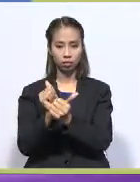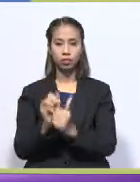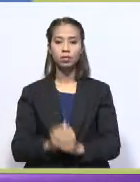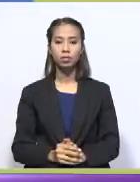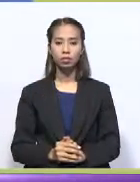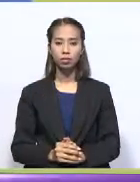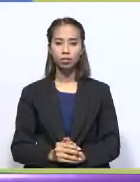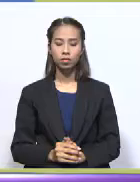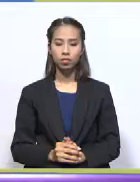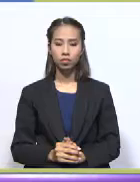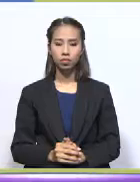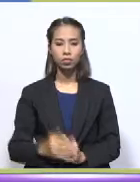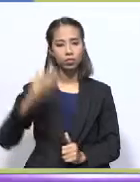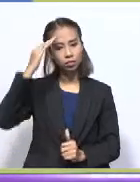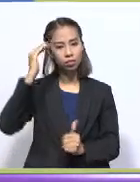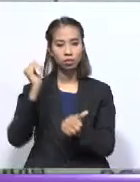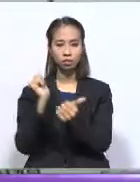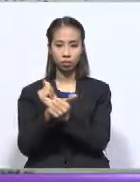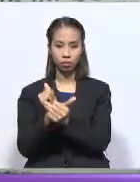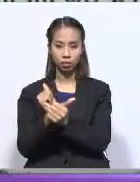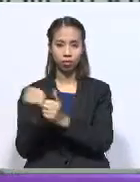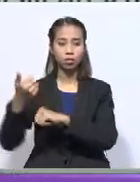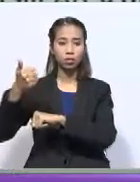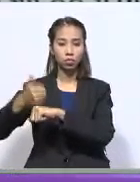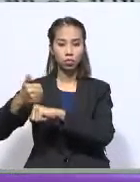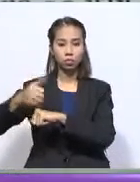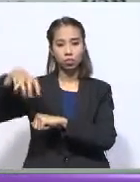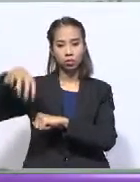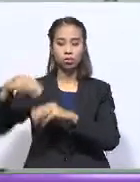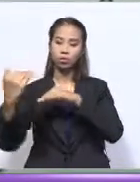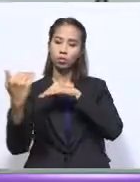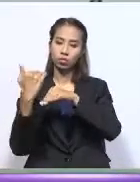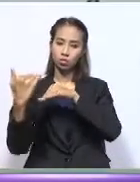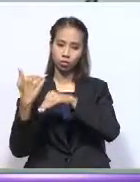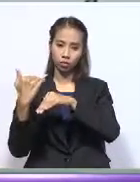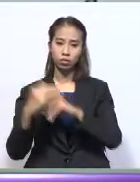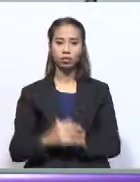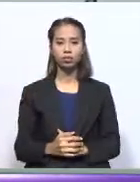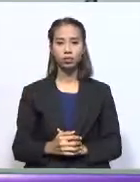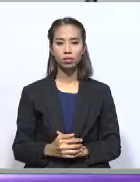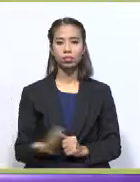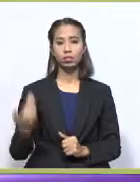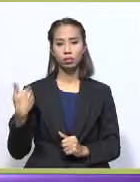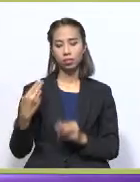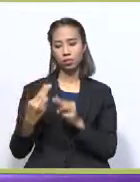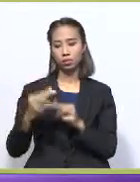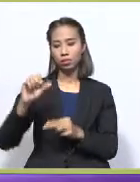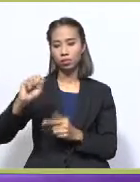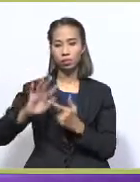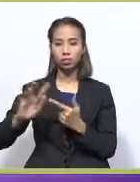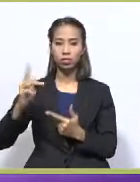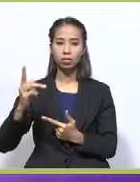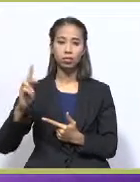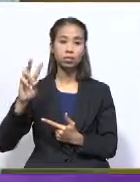บาลพลตำรวจตรีธีรศักดิ์สุริวงศ์ผู้บังคับการกองบังคับการตำรวจจราจรและนายสาครรุ่งสวัสดิ์ผู้ช่